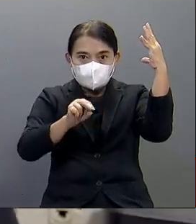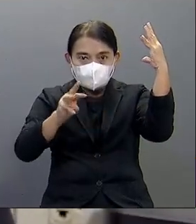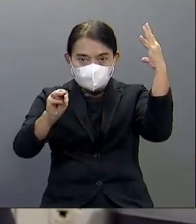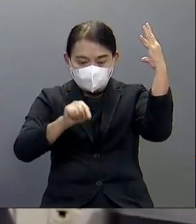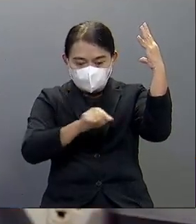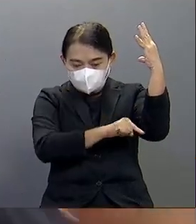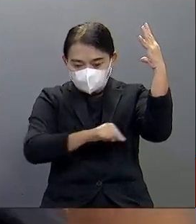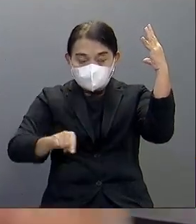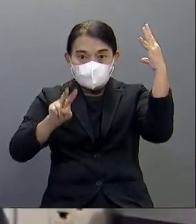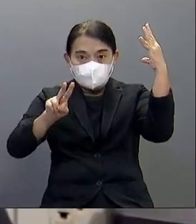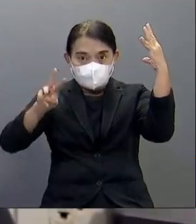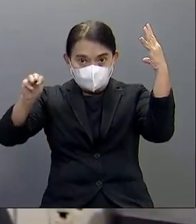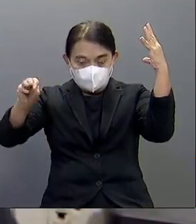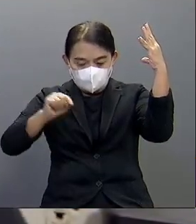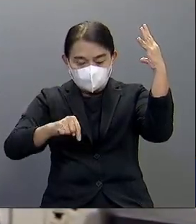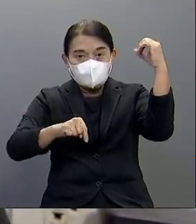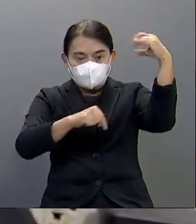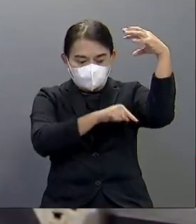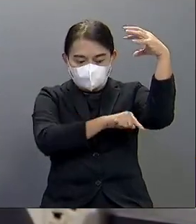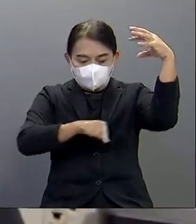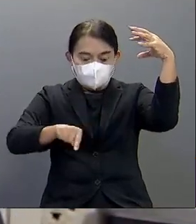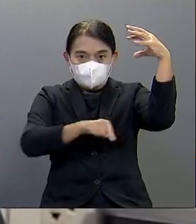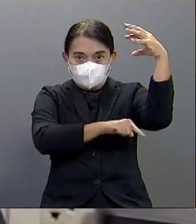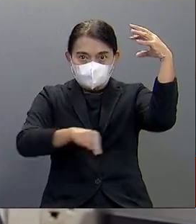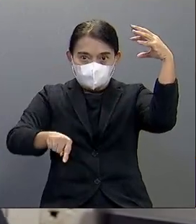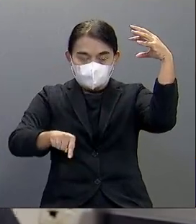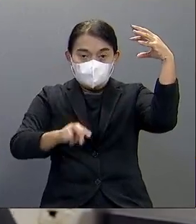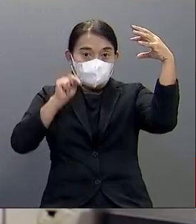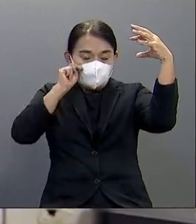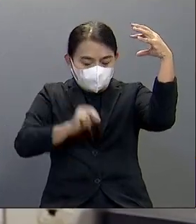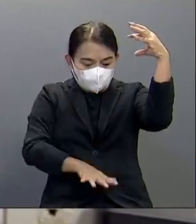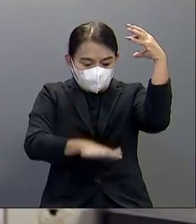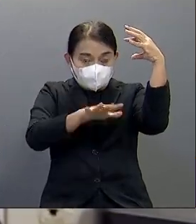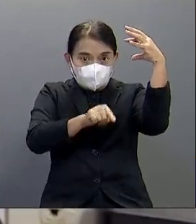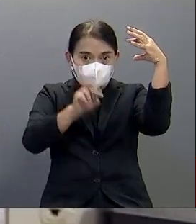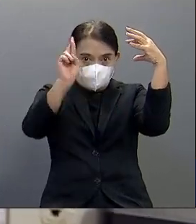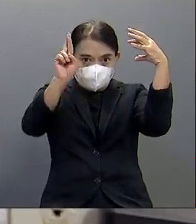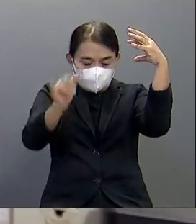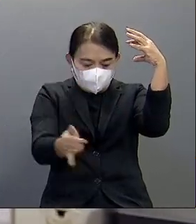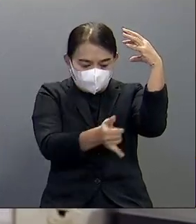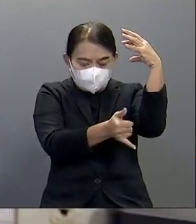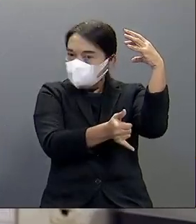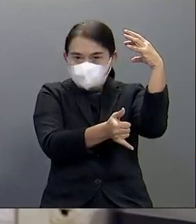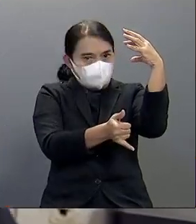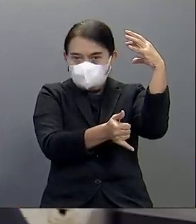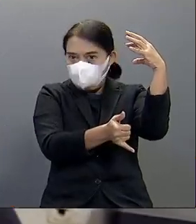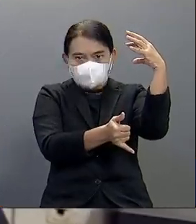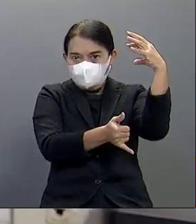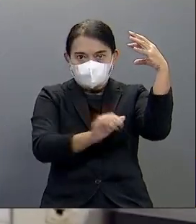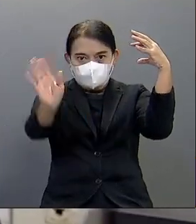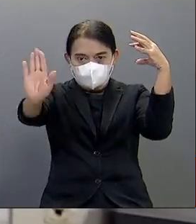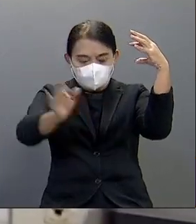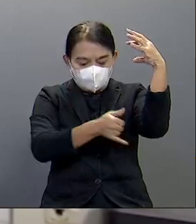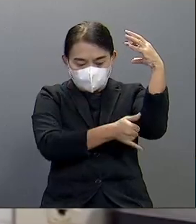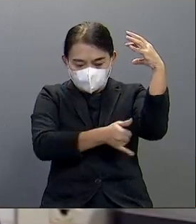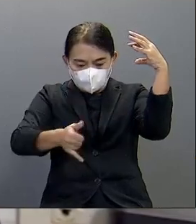ง2เมตรจากตัวเสาไฟฟ้าเพราะฉะนั้นเนี่ยถ้าน้ำท่วมให้เรามาระวังอย่าอยู่ใกล้เสาไฟฟ้าเกินรัศมี2เมต